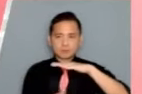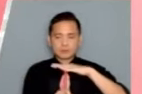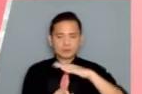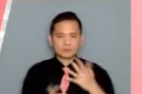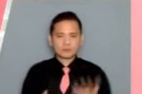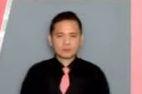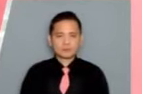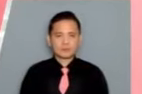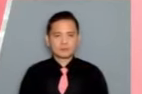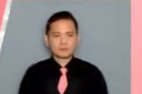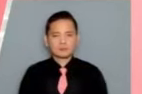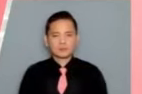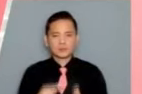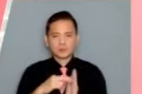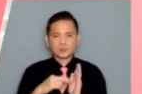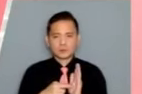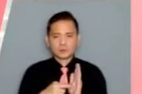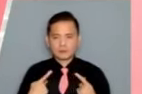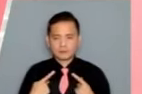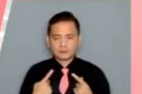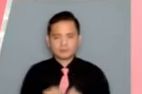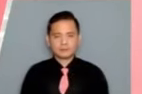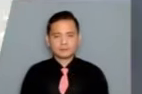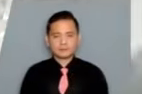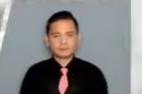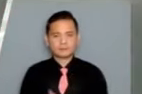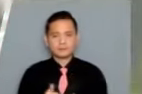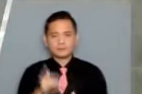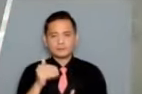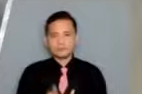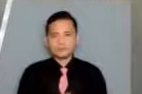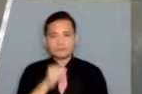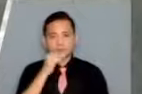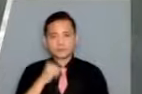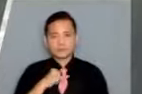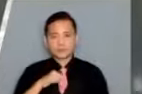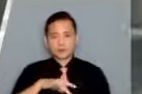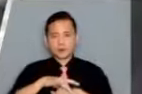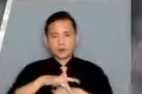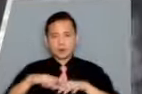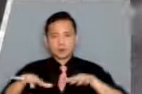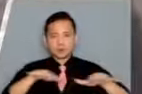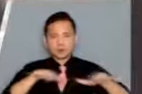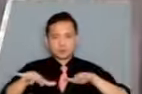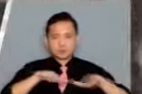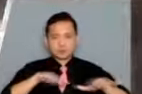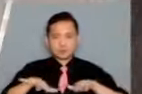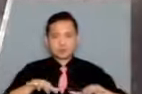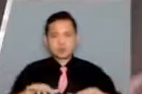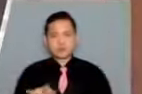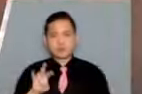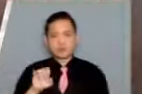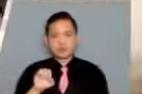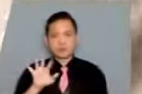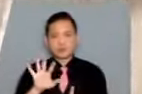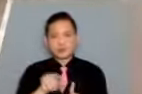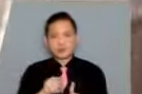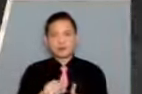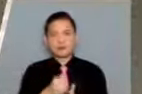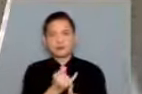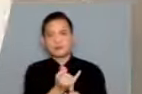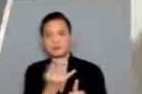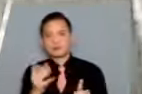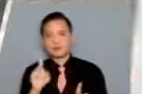Magnitude 7.2 na lindol ang yumanig sa Taiwan kahapon. Mahigit 150,000 Pilipino ang nagtatrabaho roon. Ang ilan sa